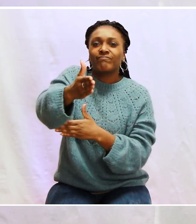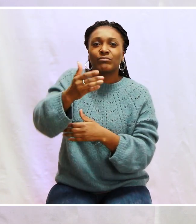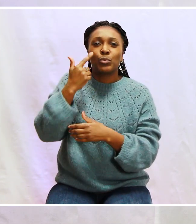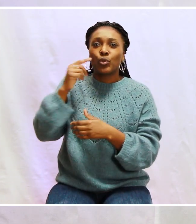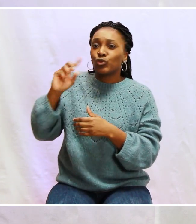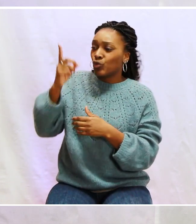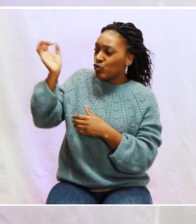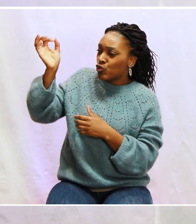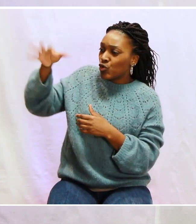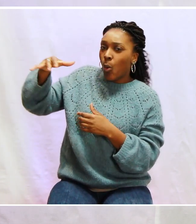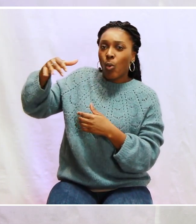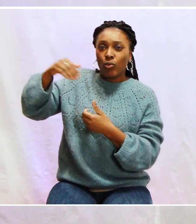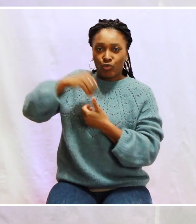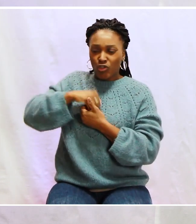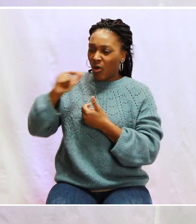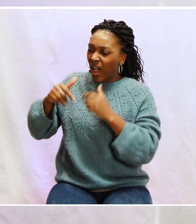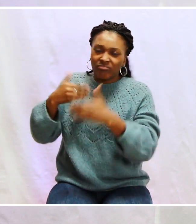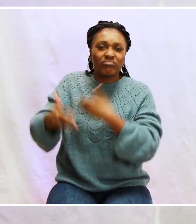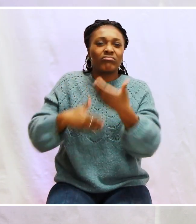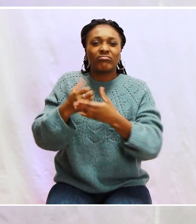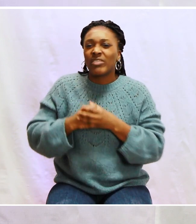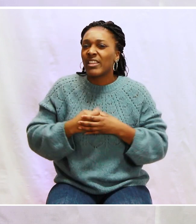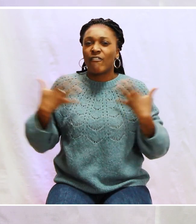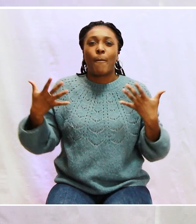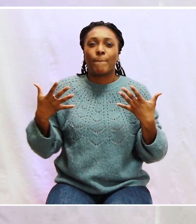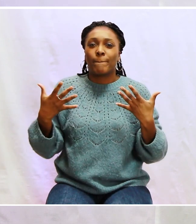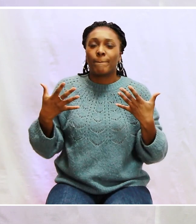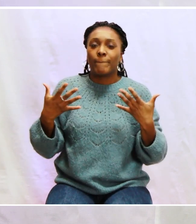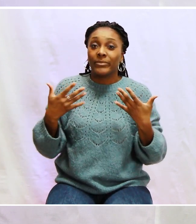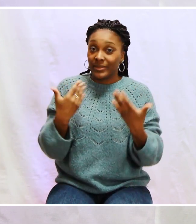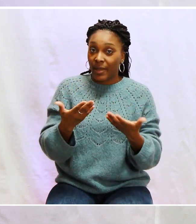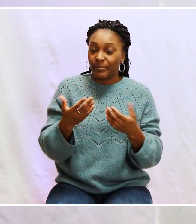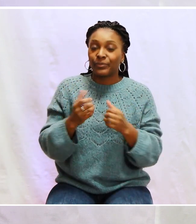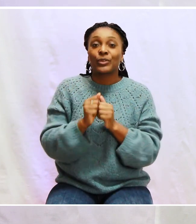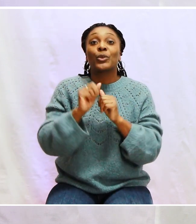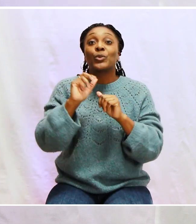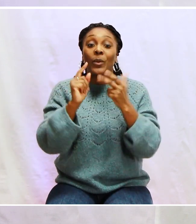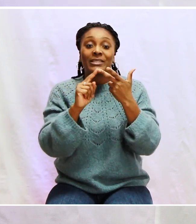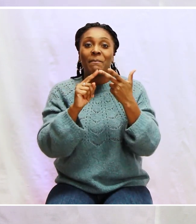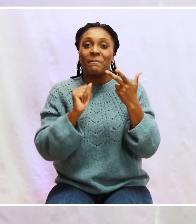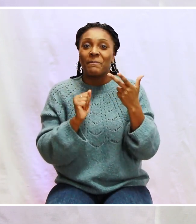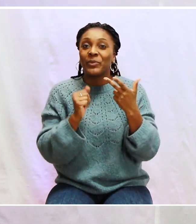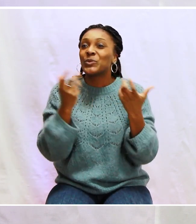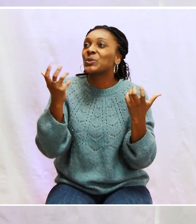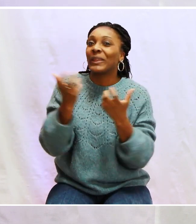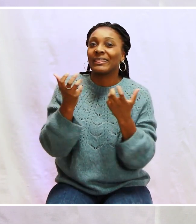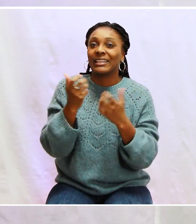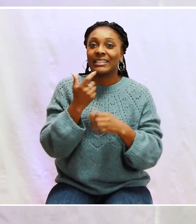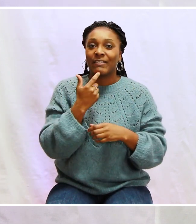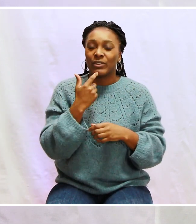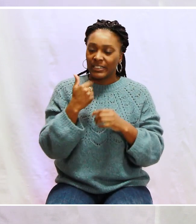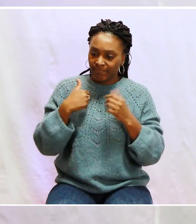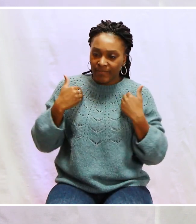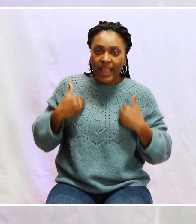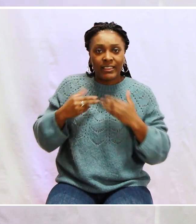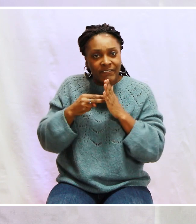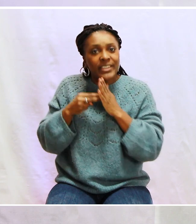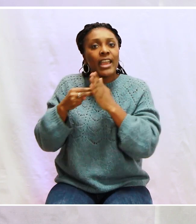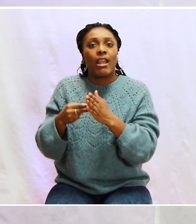cœur pour ton entourage. Le troisième point, souhaiter, c'est se tenir dans la